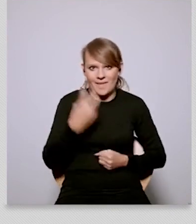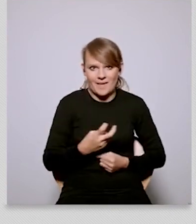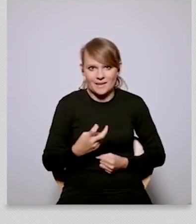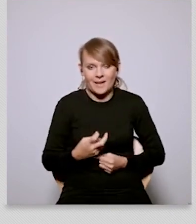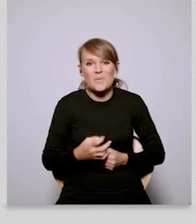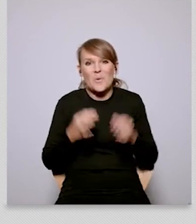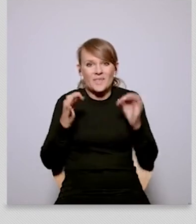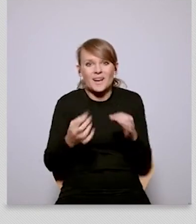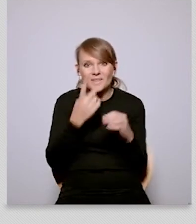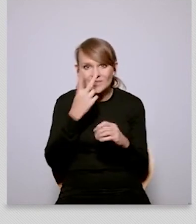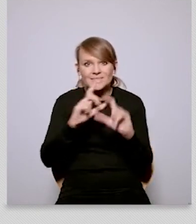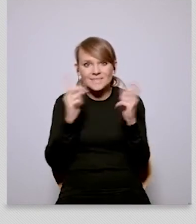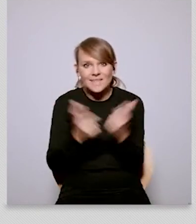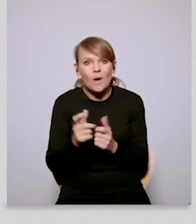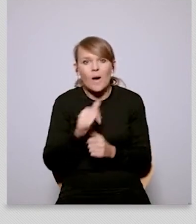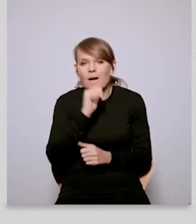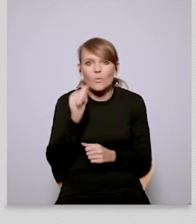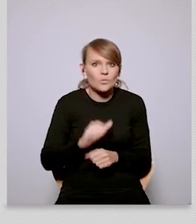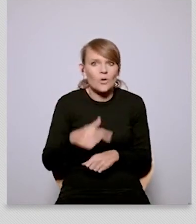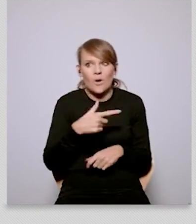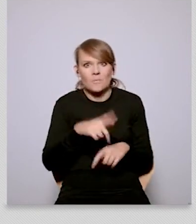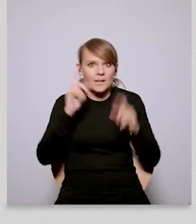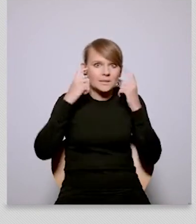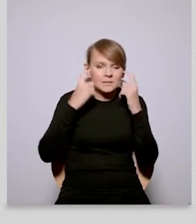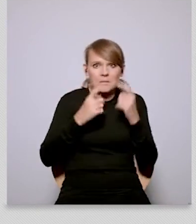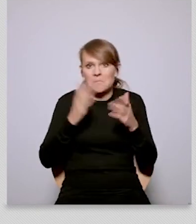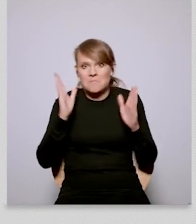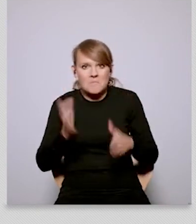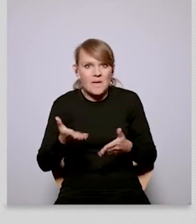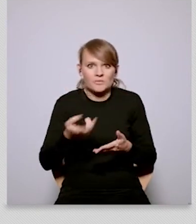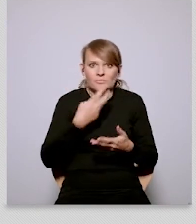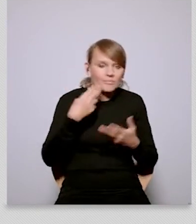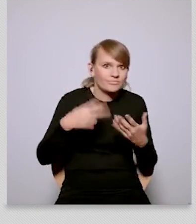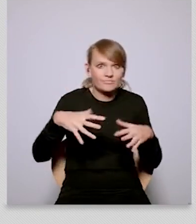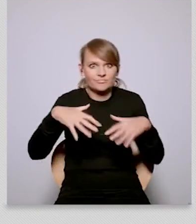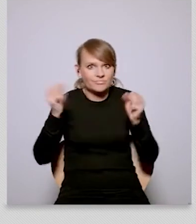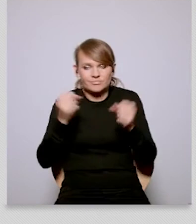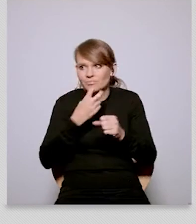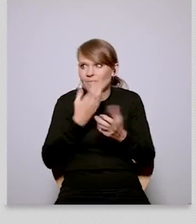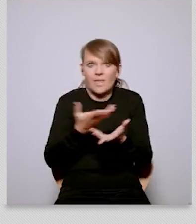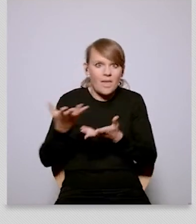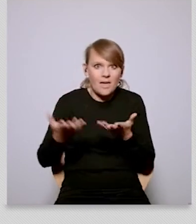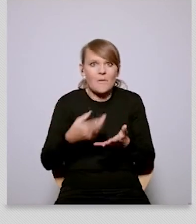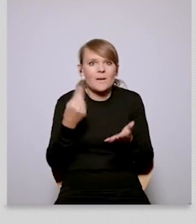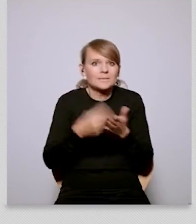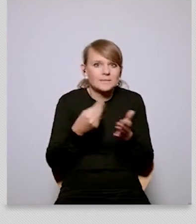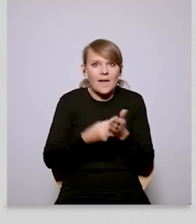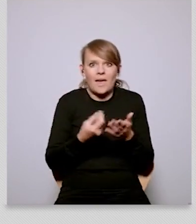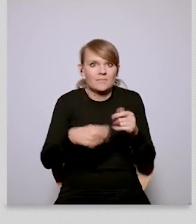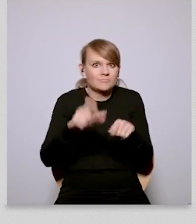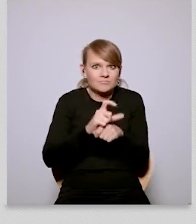właściwie cała Europa jest rozedrgana wokół tego czy dojdzie do blackoutu czy nie no bo ceny surowców wyskakują ceny CO2